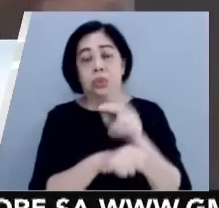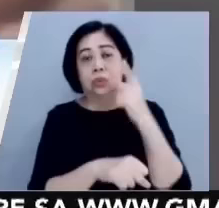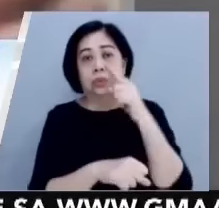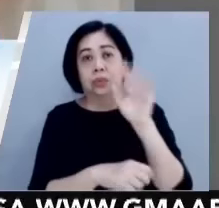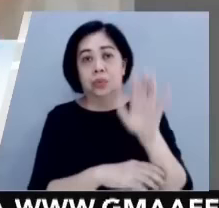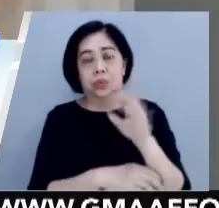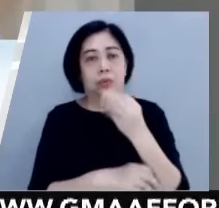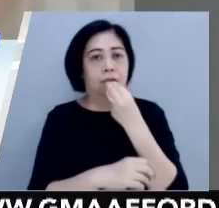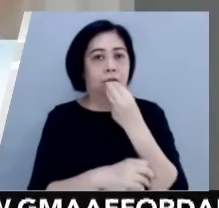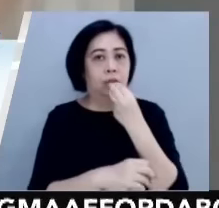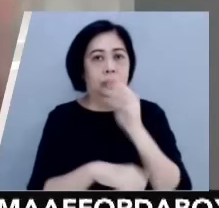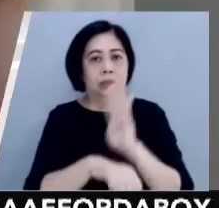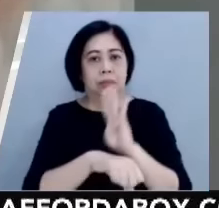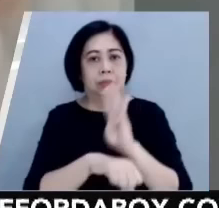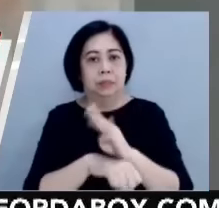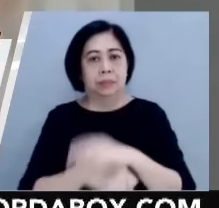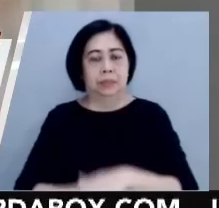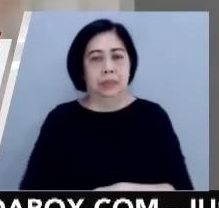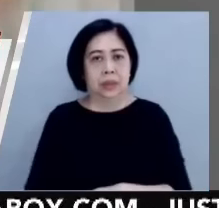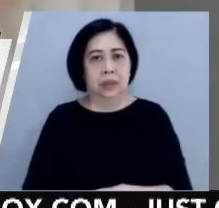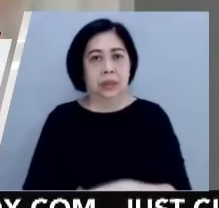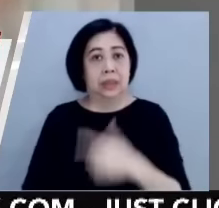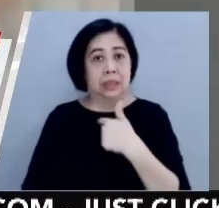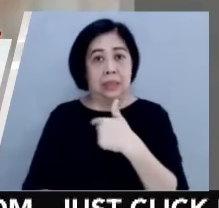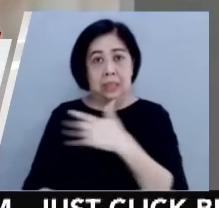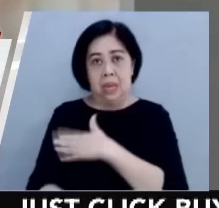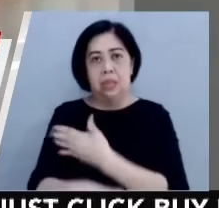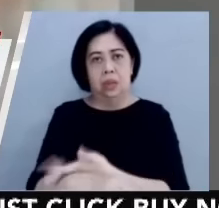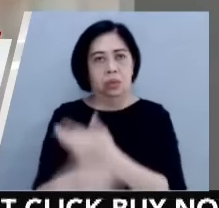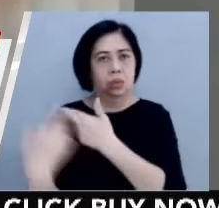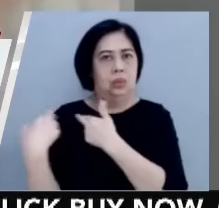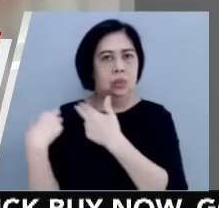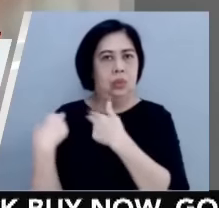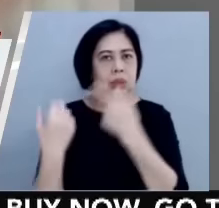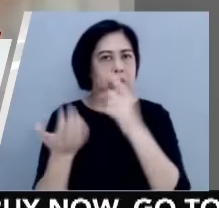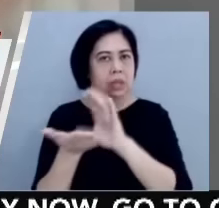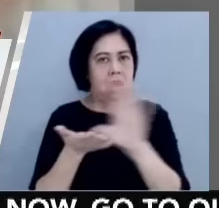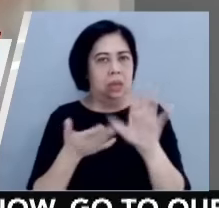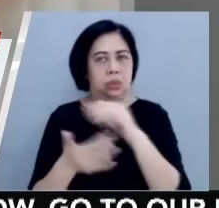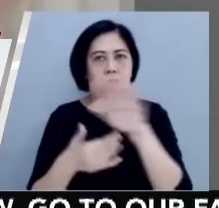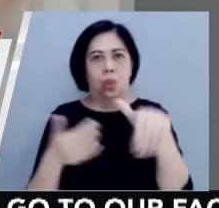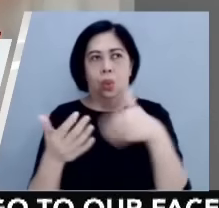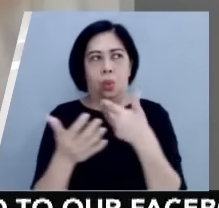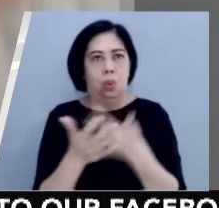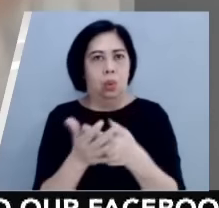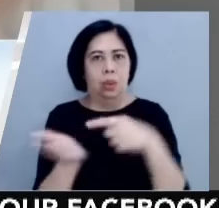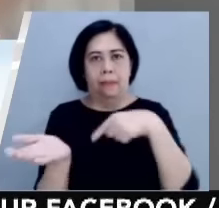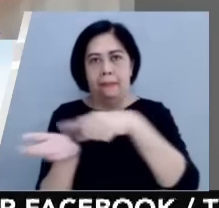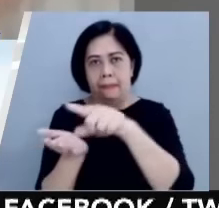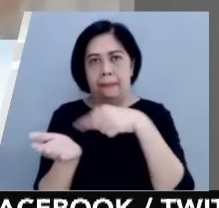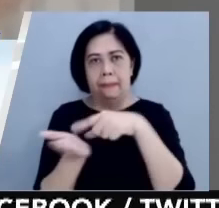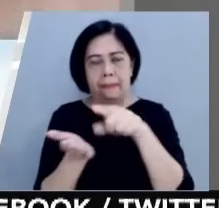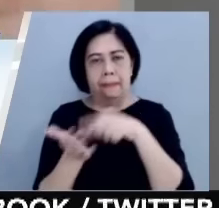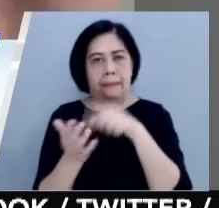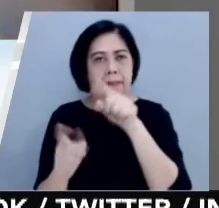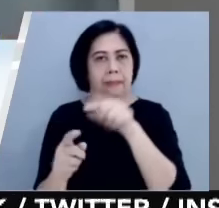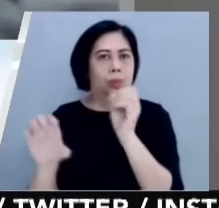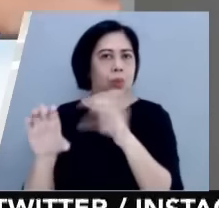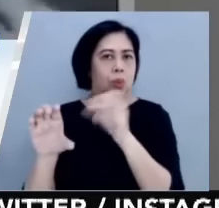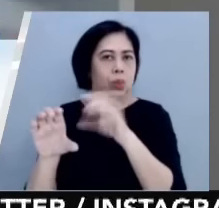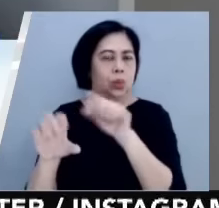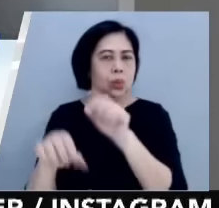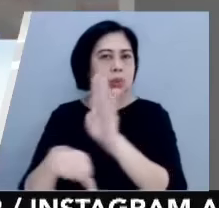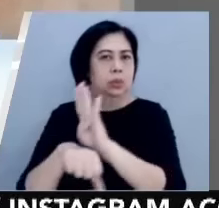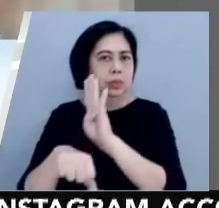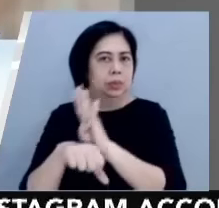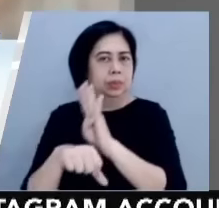business. Kasi anak ko may hawak ng GCash account namin. Lahat ng mga payment dun sa negosyo, dun